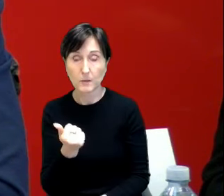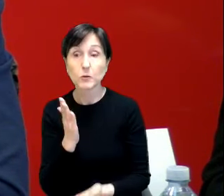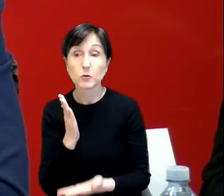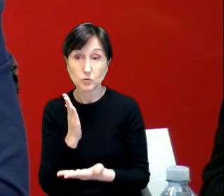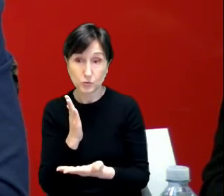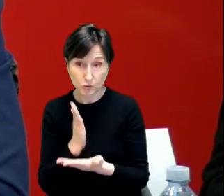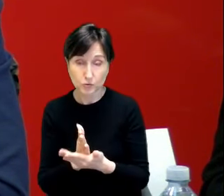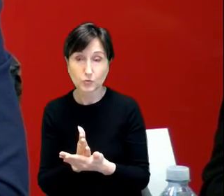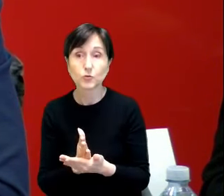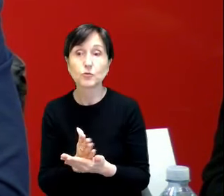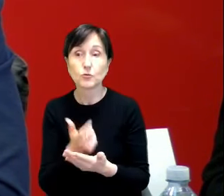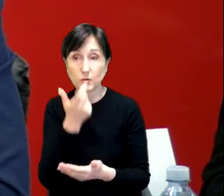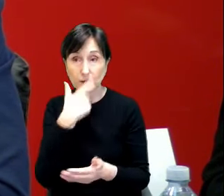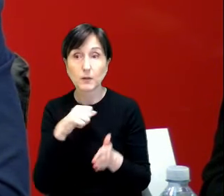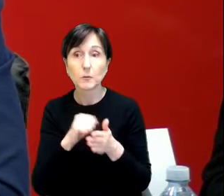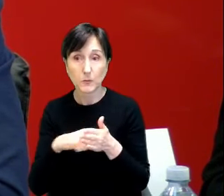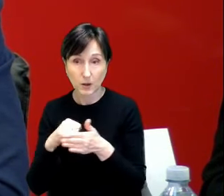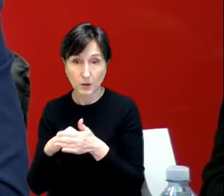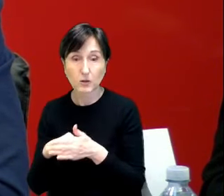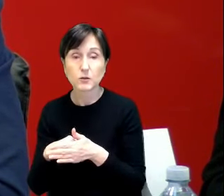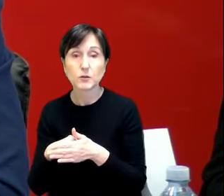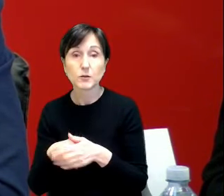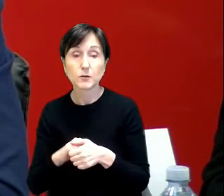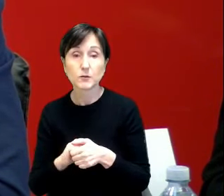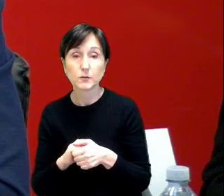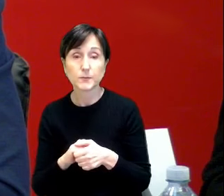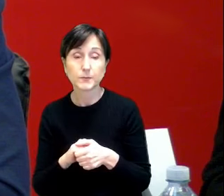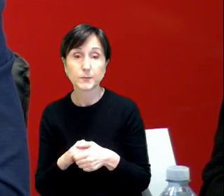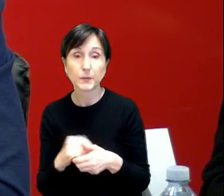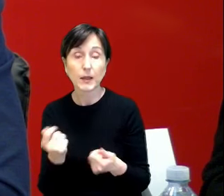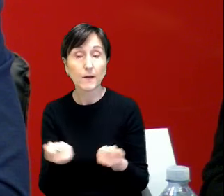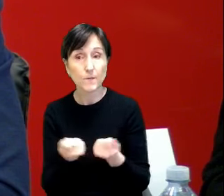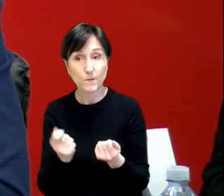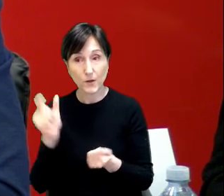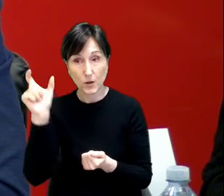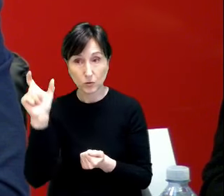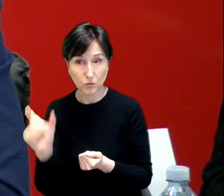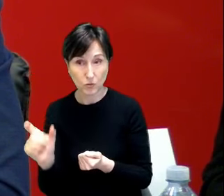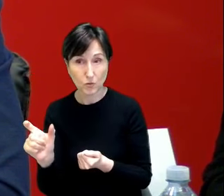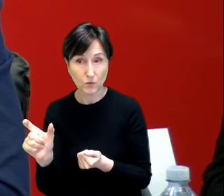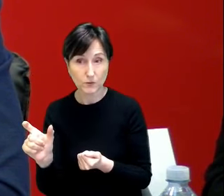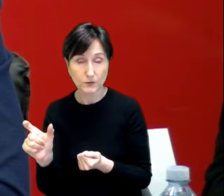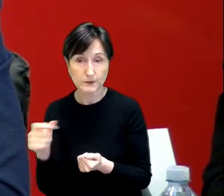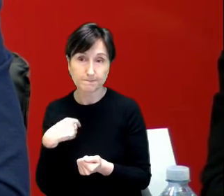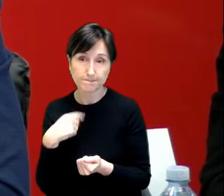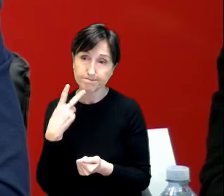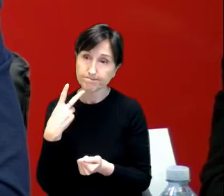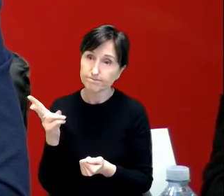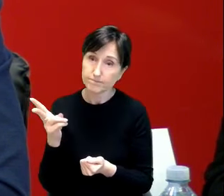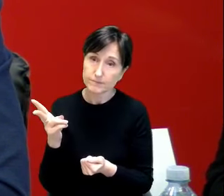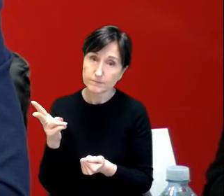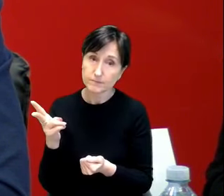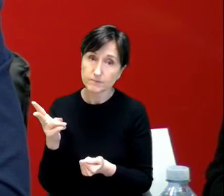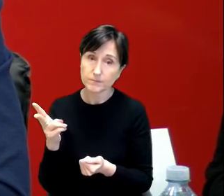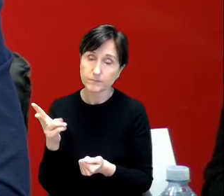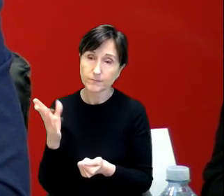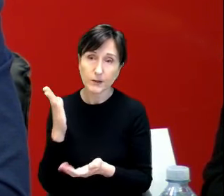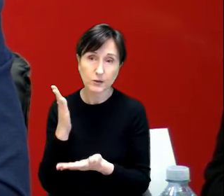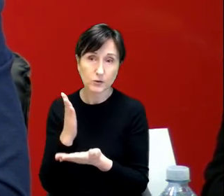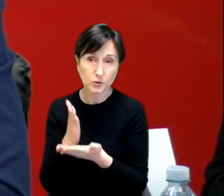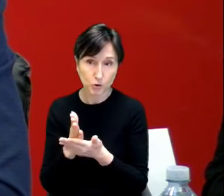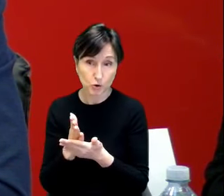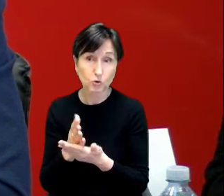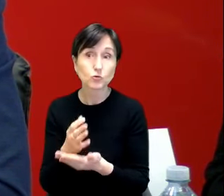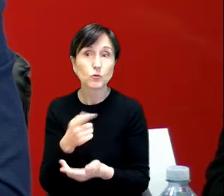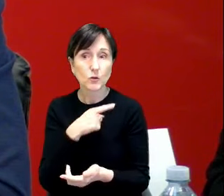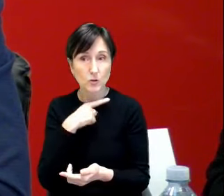bet aš noriu pasakyti kad vadovas mano akimis žiūrint daro ir eilę prasmingų darbų